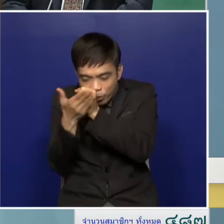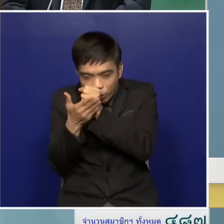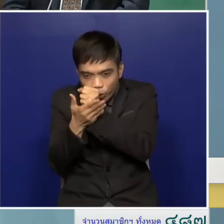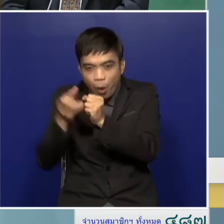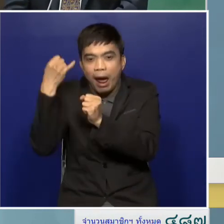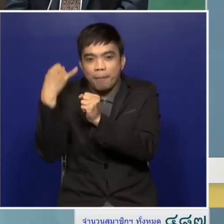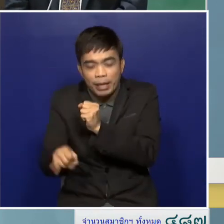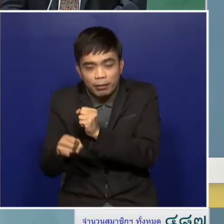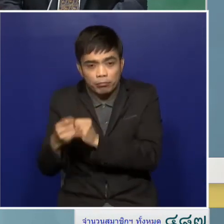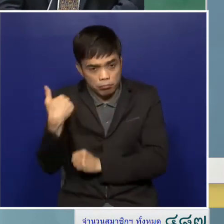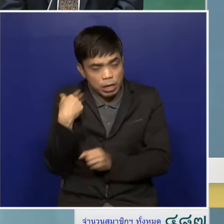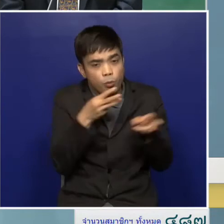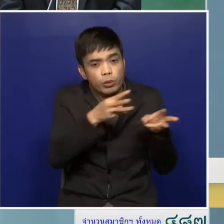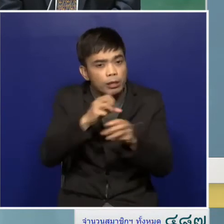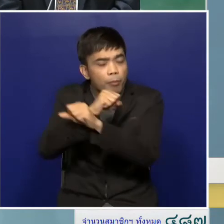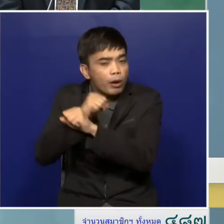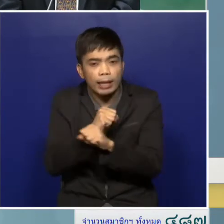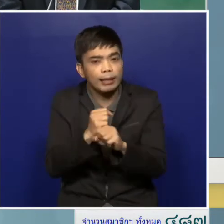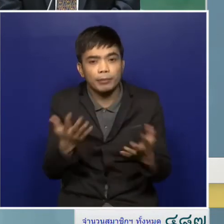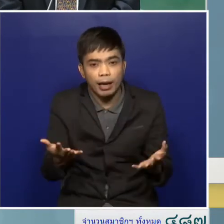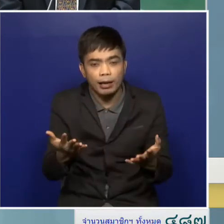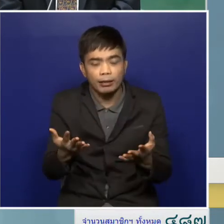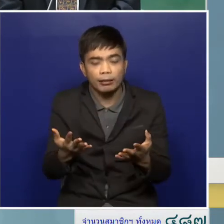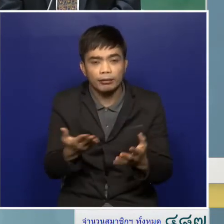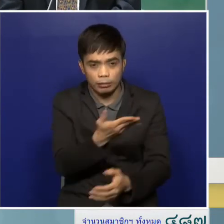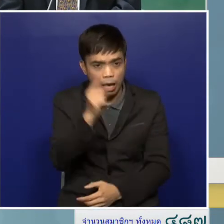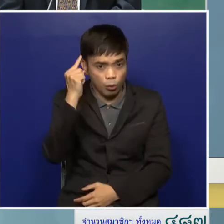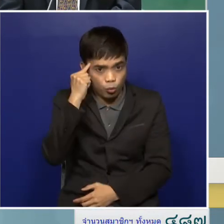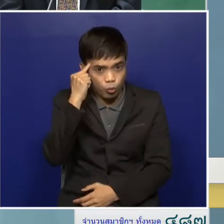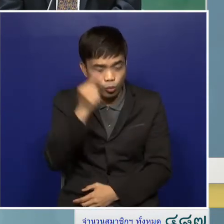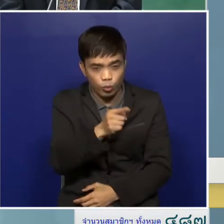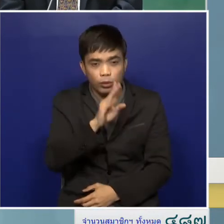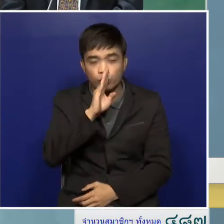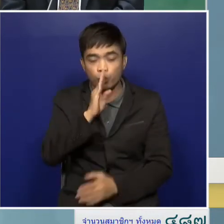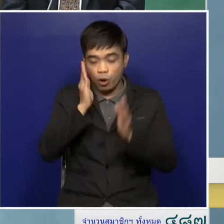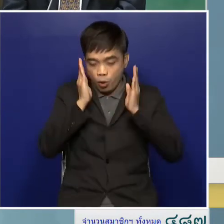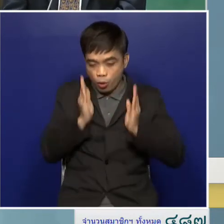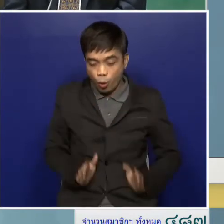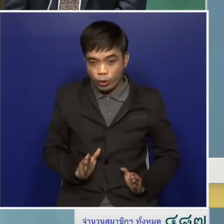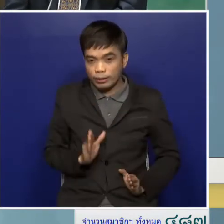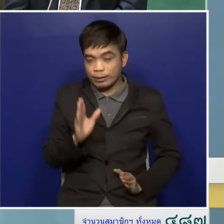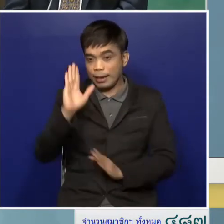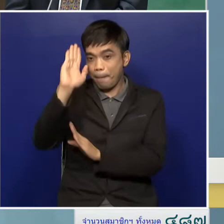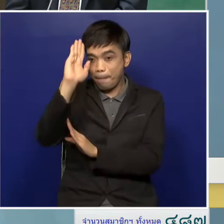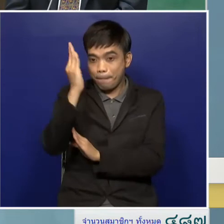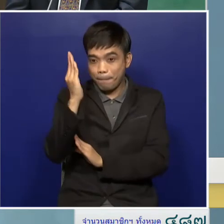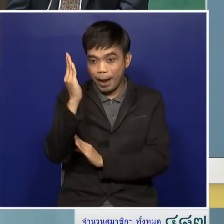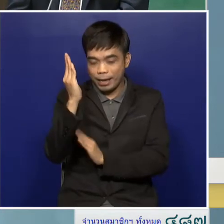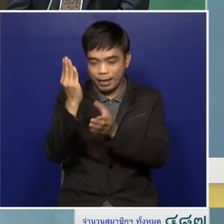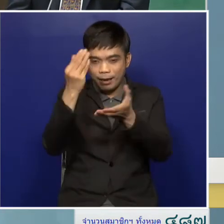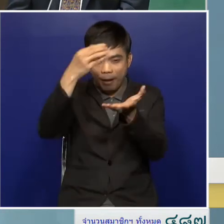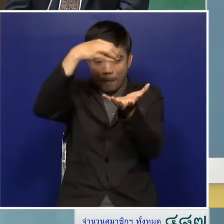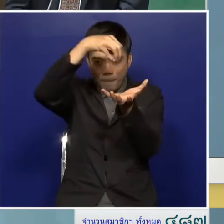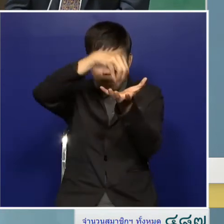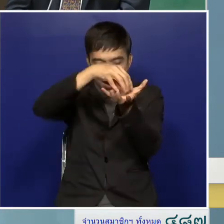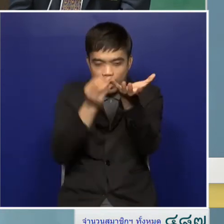โทษที่ไร้รุนแรงหรือร้ายแรงถ้ารู้ไหมเข้าว่าคนที่ดื่มน้ำกระท่อมนั้นนอกจากเสพติด